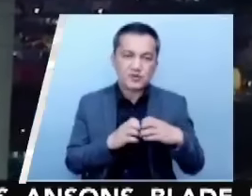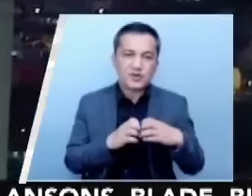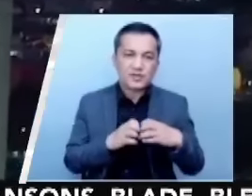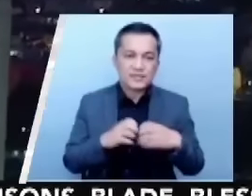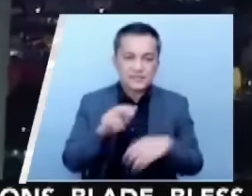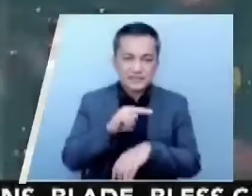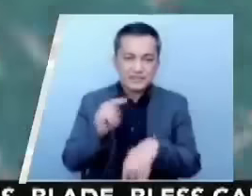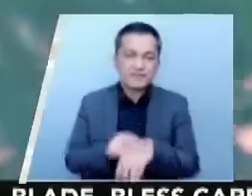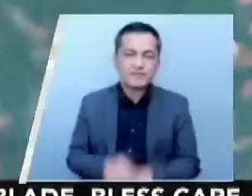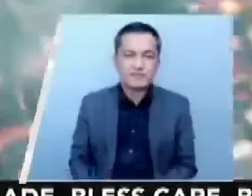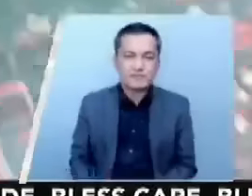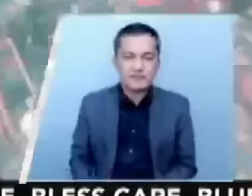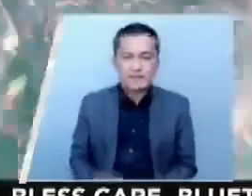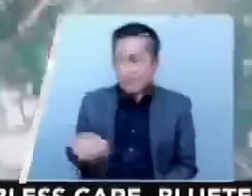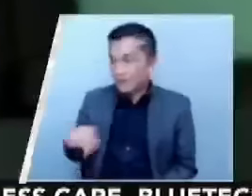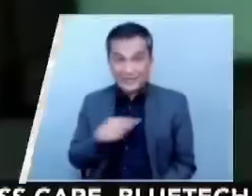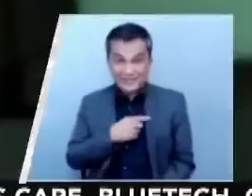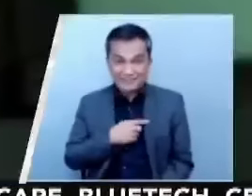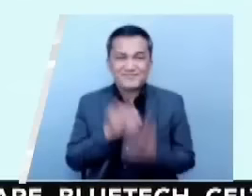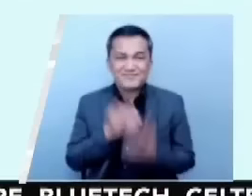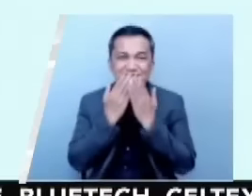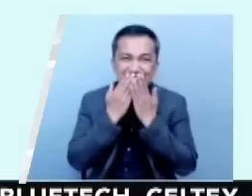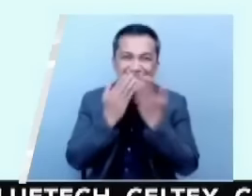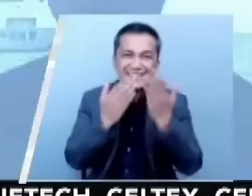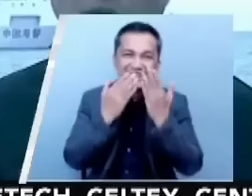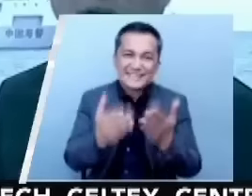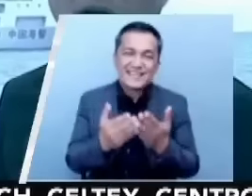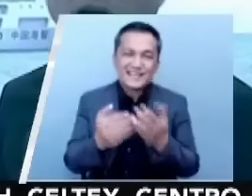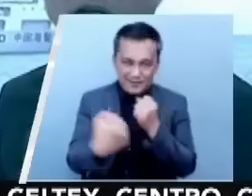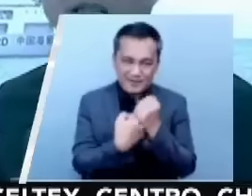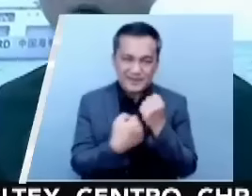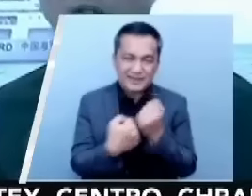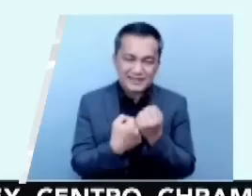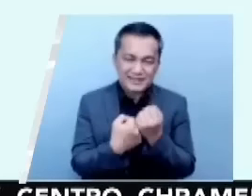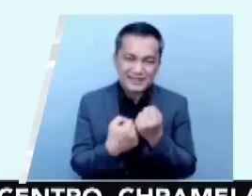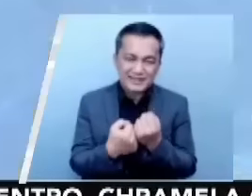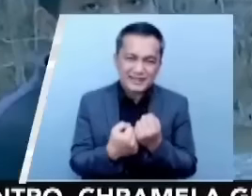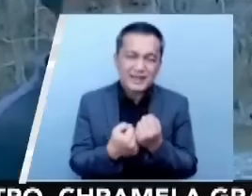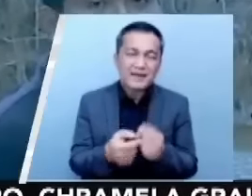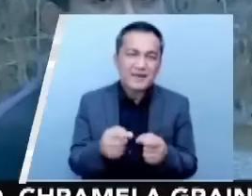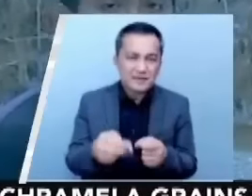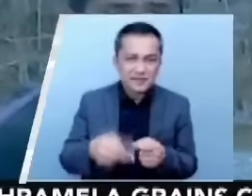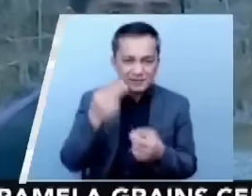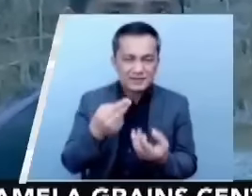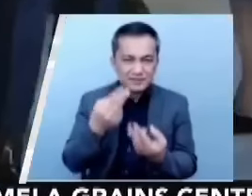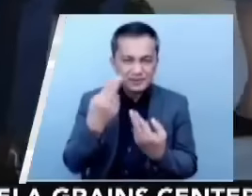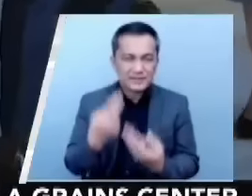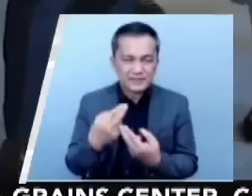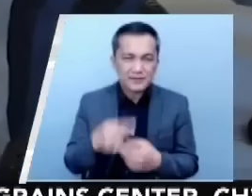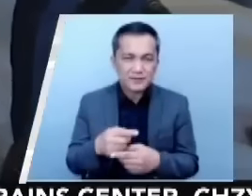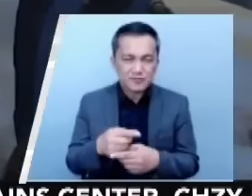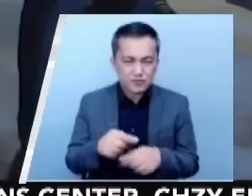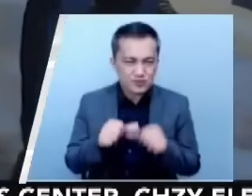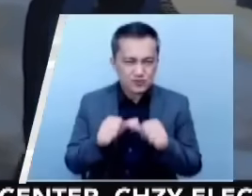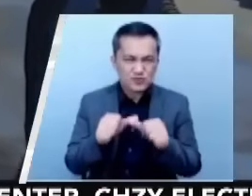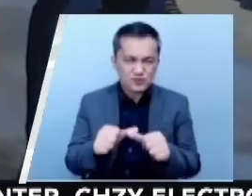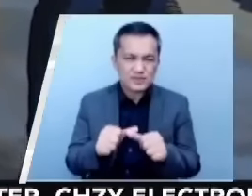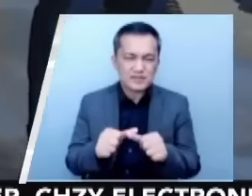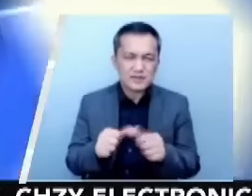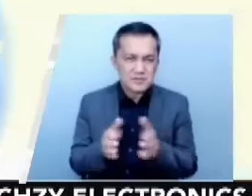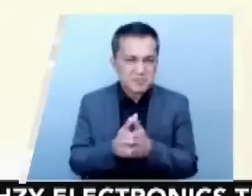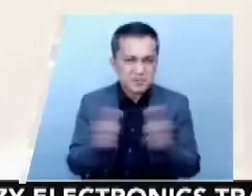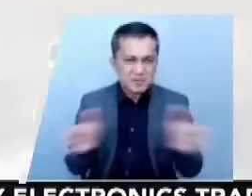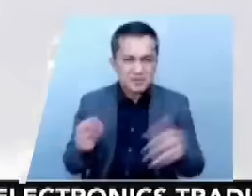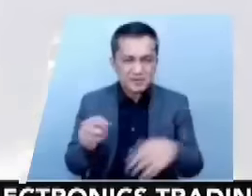Taus-puso po kaming nagpapasalamat sa inyong suporta at makakaasa kayong ipagpapatuloy namin ang mas malaking misyon at